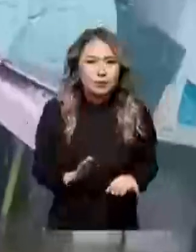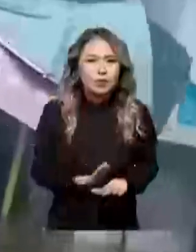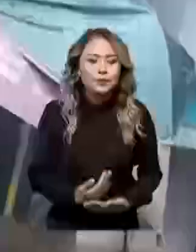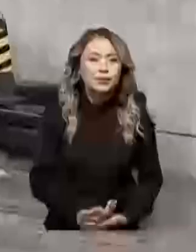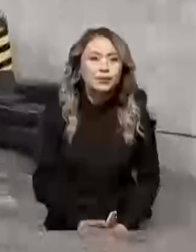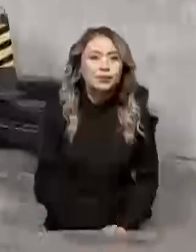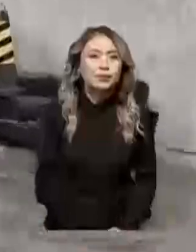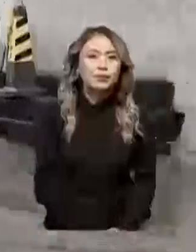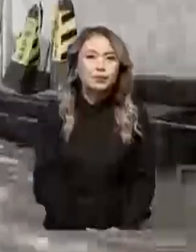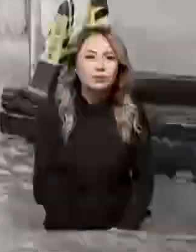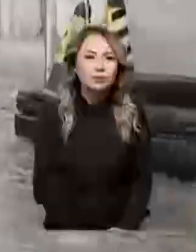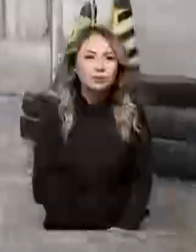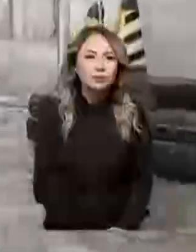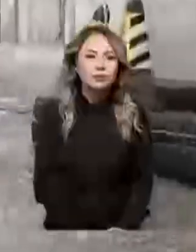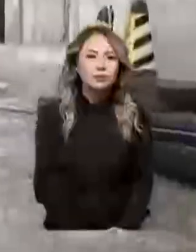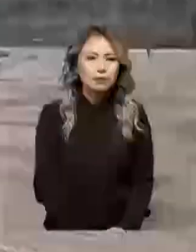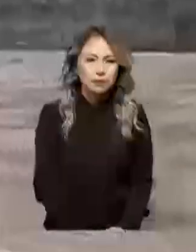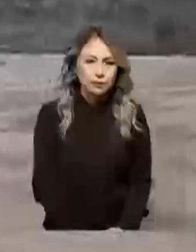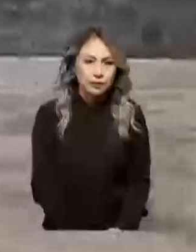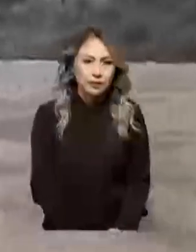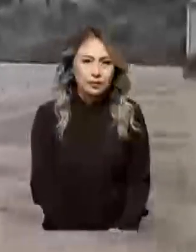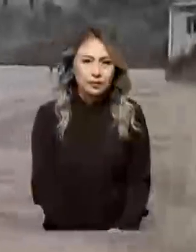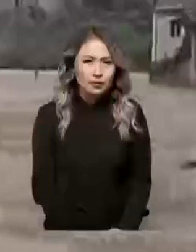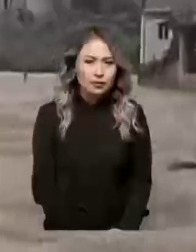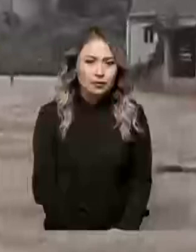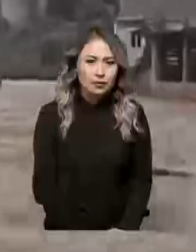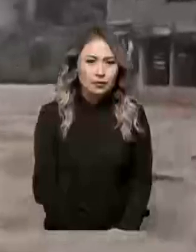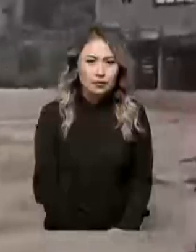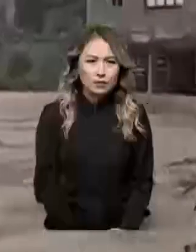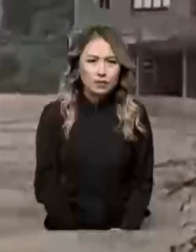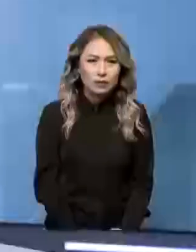Руслан Бақытбекұлы, 24 кезе, Қытай Халық Республикасынан.